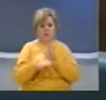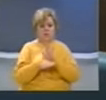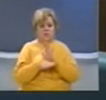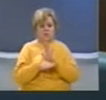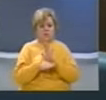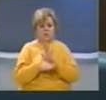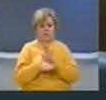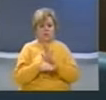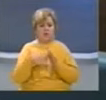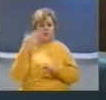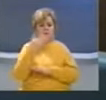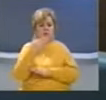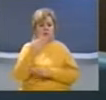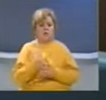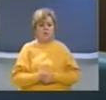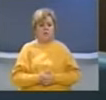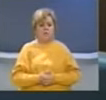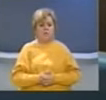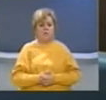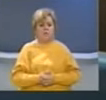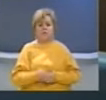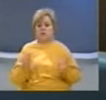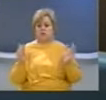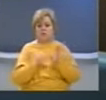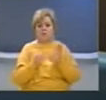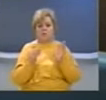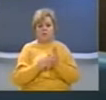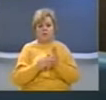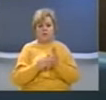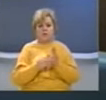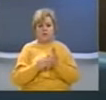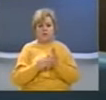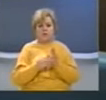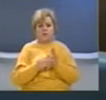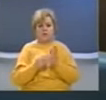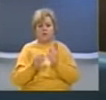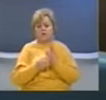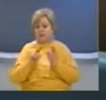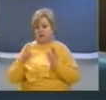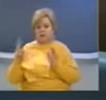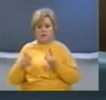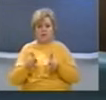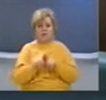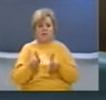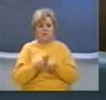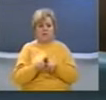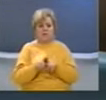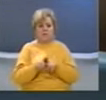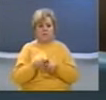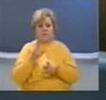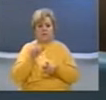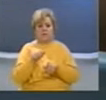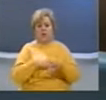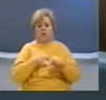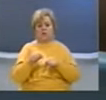ndërmarrje publike, është mas të i nevojshëm, do me thonë, edhe në nejnë tjera, sidomos ato që kanë të bajnë me